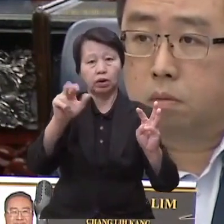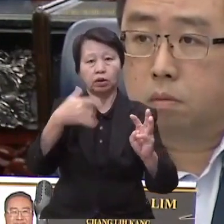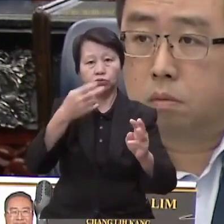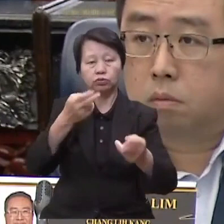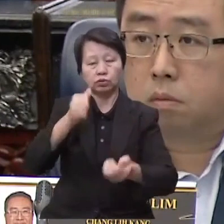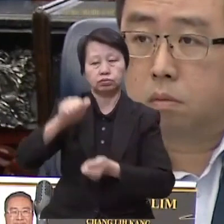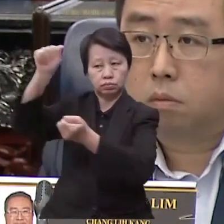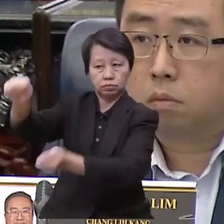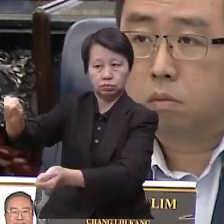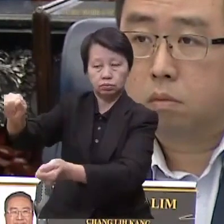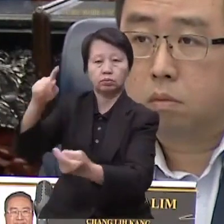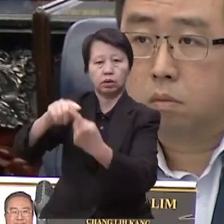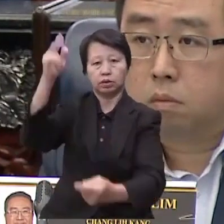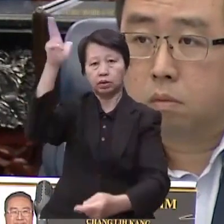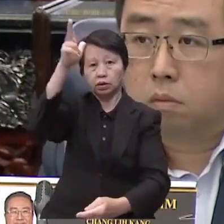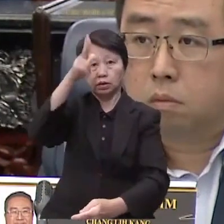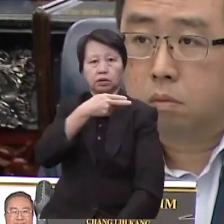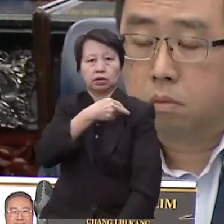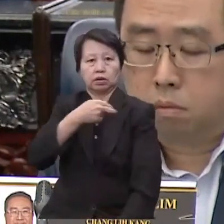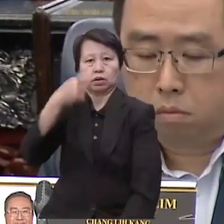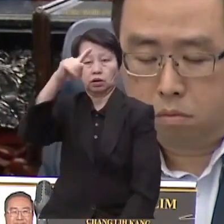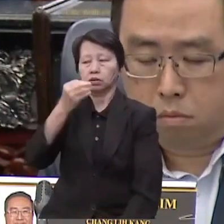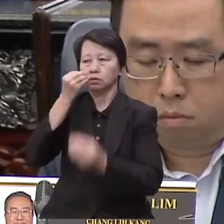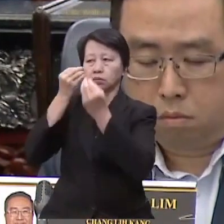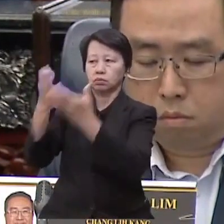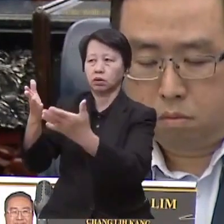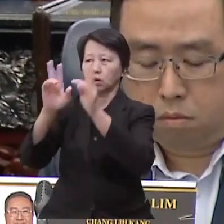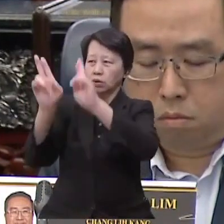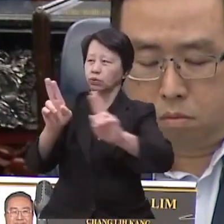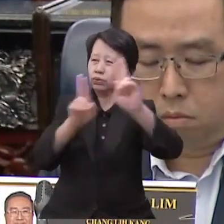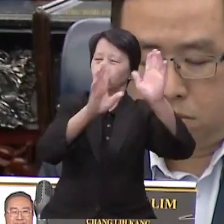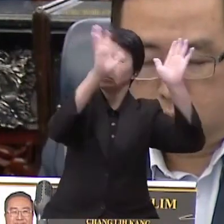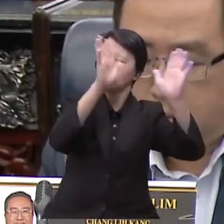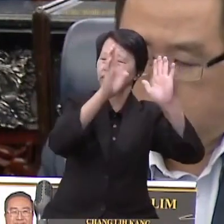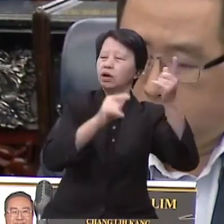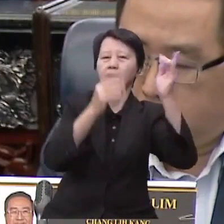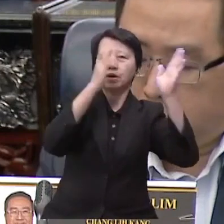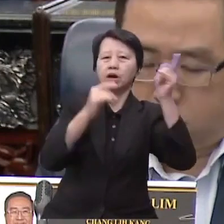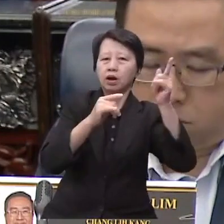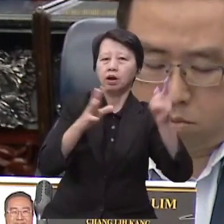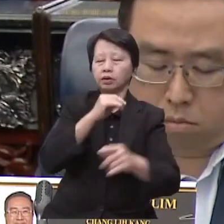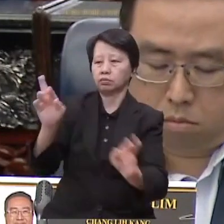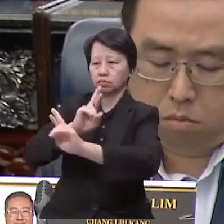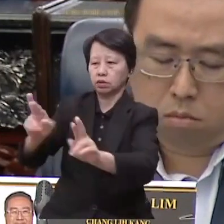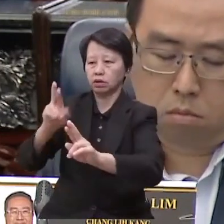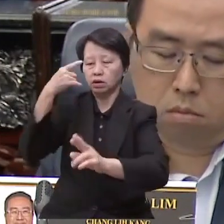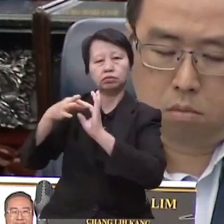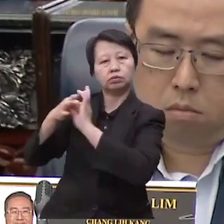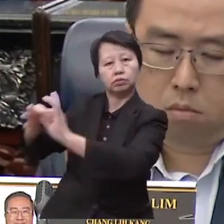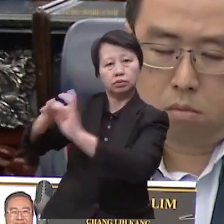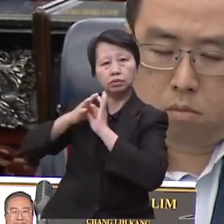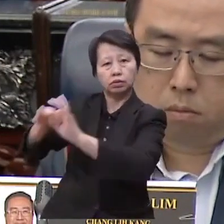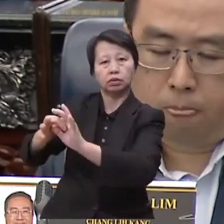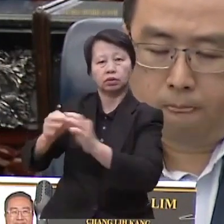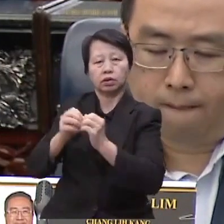diplomatik kepada kerajaan Indonesia bagi memaklumkan situasi jerebu di Malaysia dan kesediaan negara untuk bekerjasama